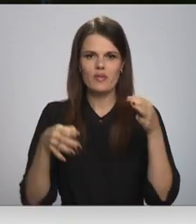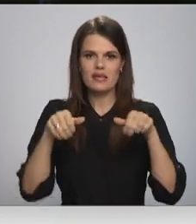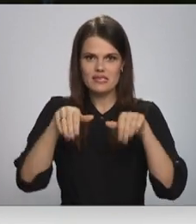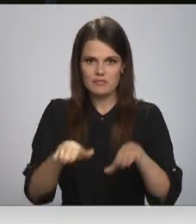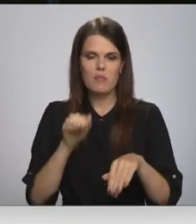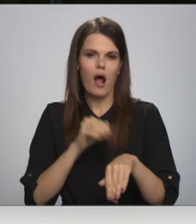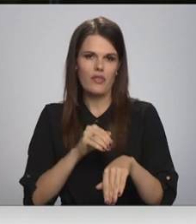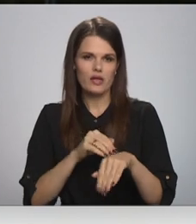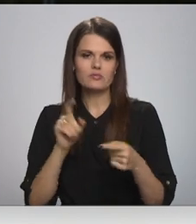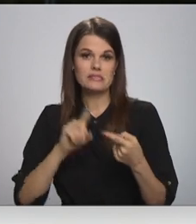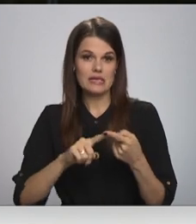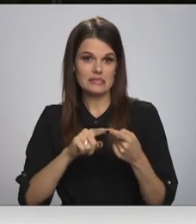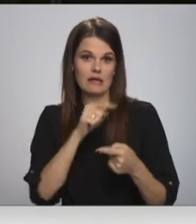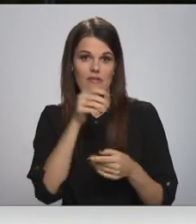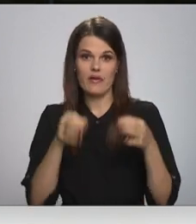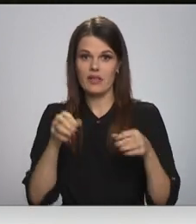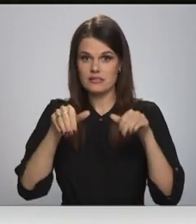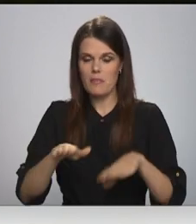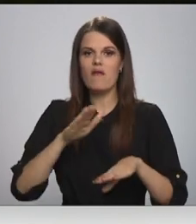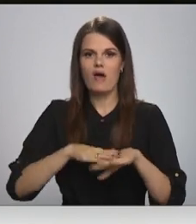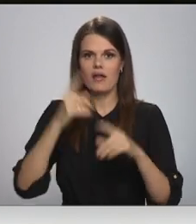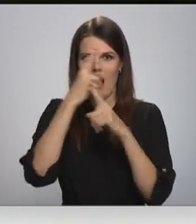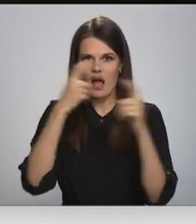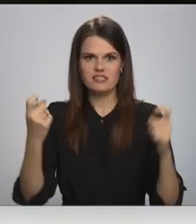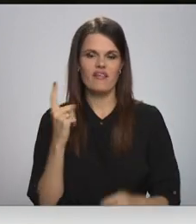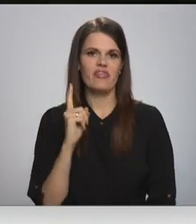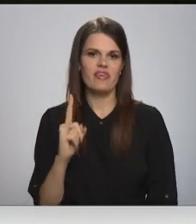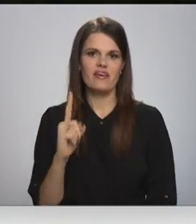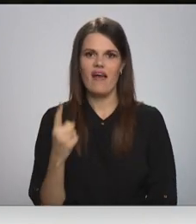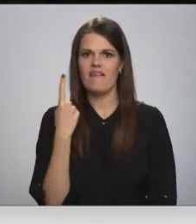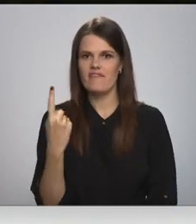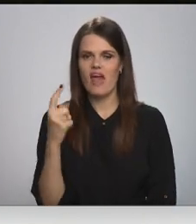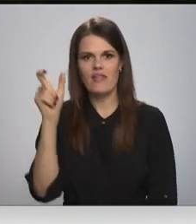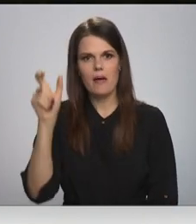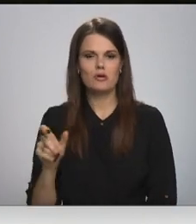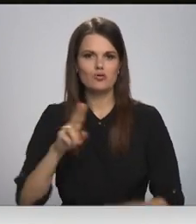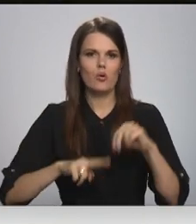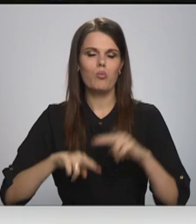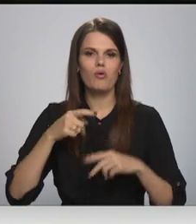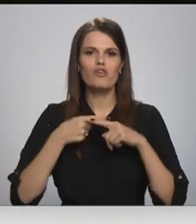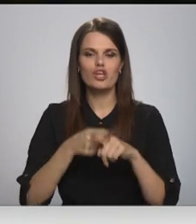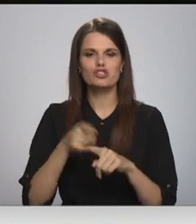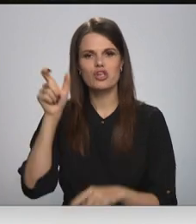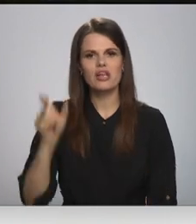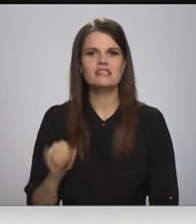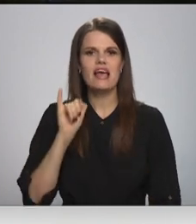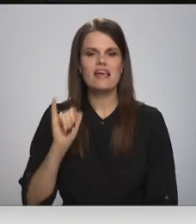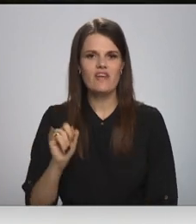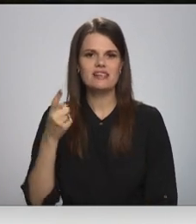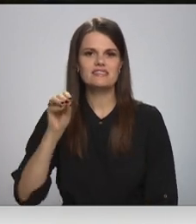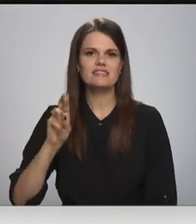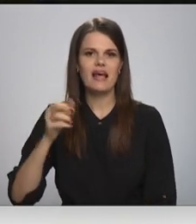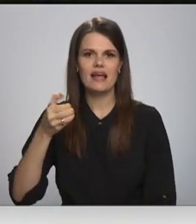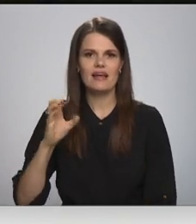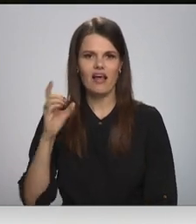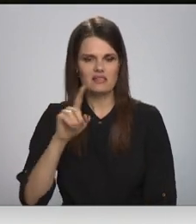un atgādināšu saskaņā ar to par vainīgu tika atzīt tikai viena persona, kas būva inženieris Sivars Sergets, un cietušie ar to